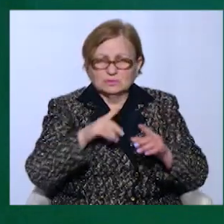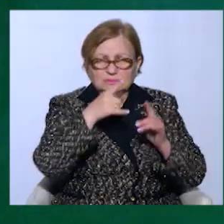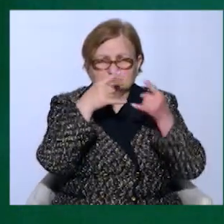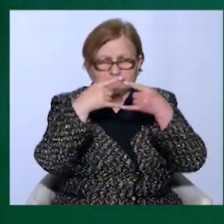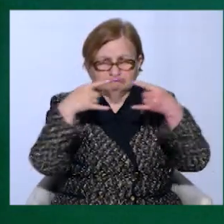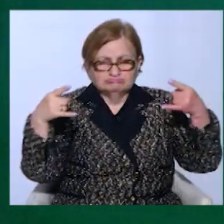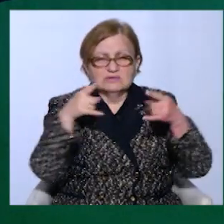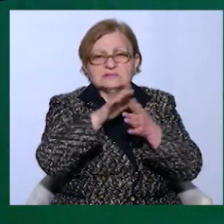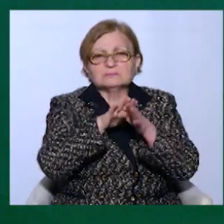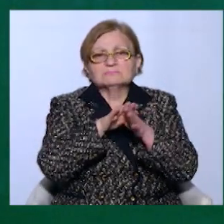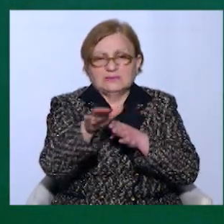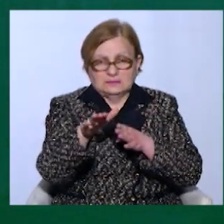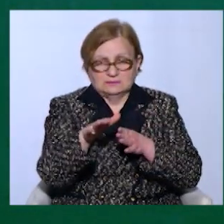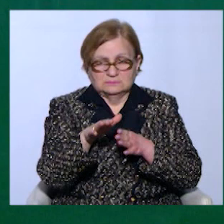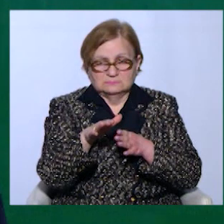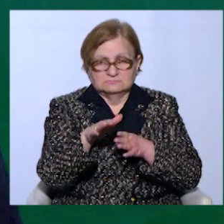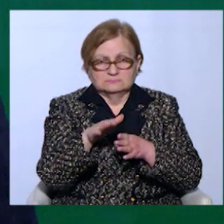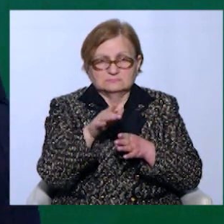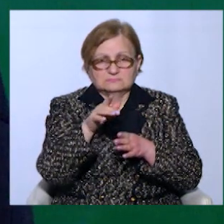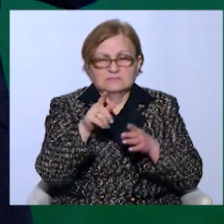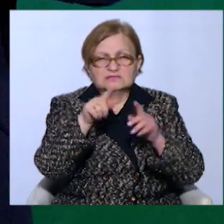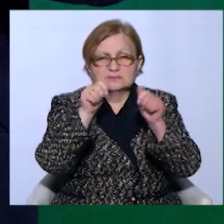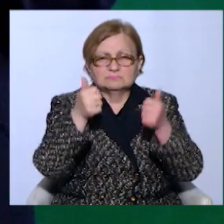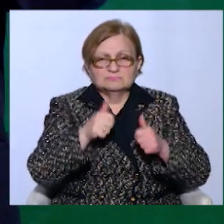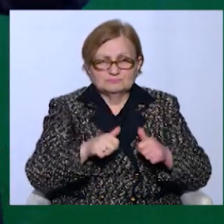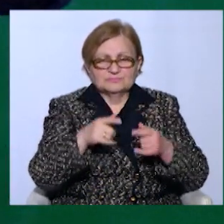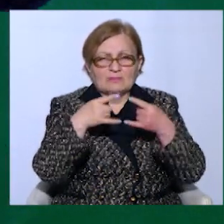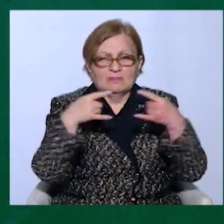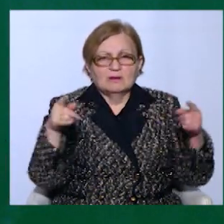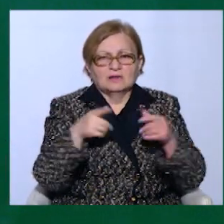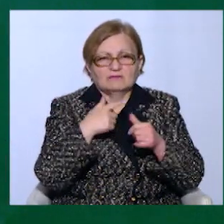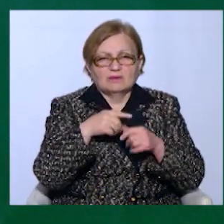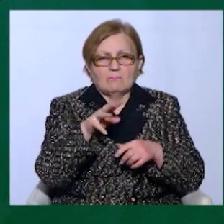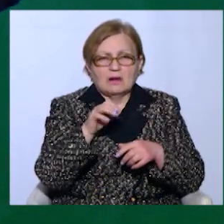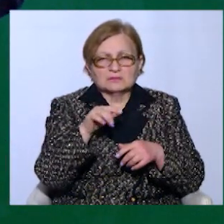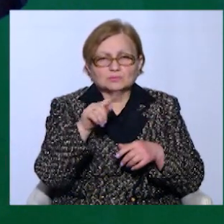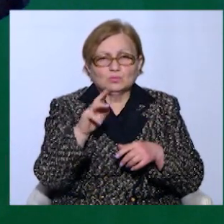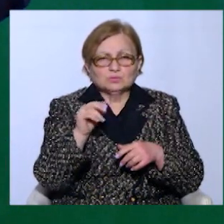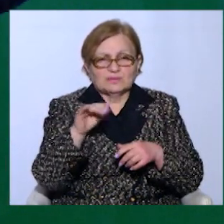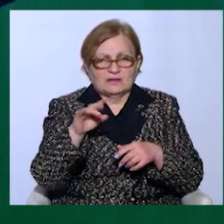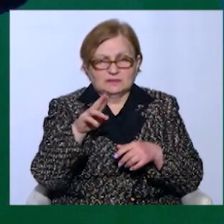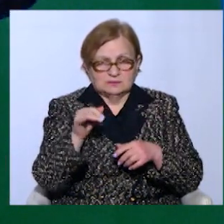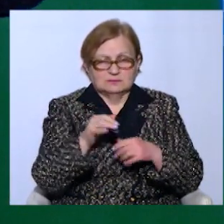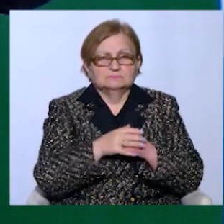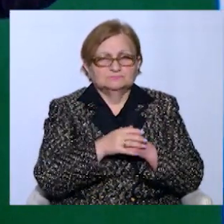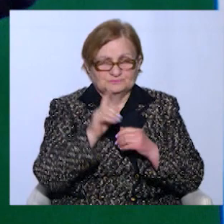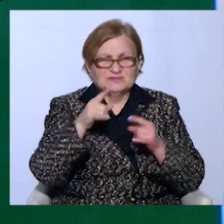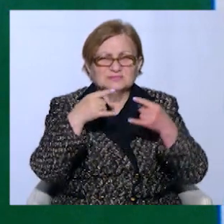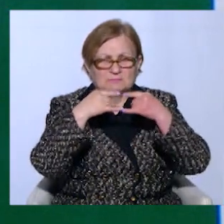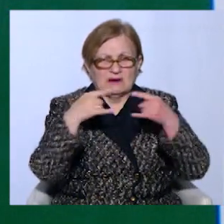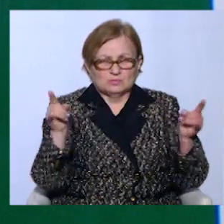თქვენ ხედავთ, ეს არის ფიგურა გეომეტრიული, რომელიც არის მართკუთხედი. ჩვენ ამაზეც ცალკე ვილაპარაკებთ. მართკუთხედი